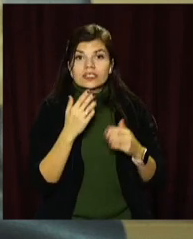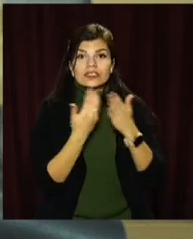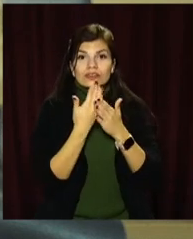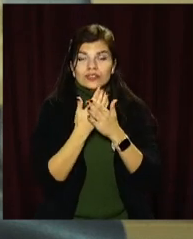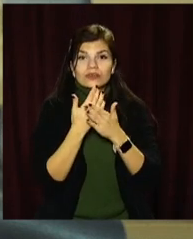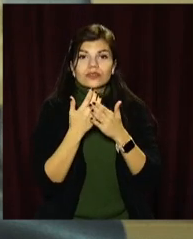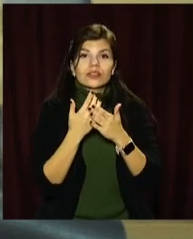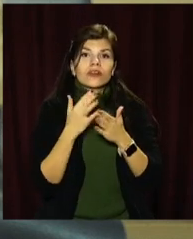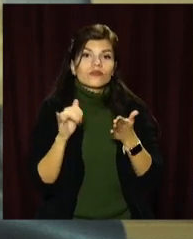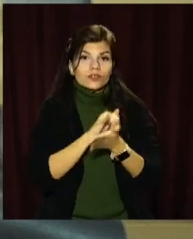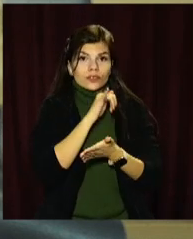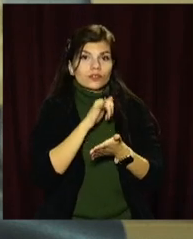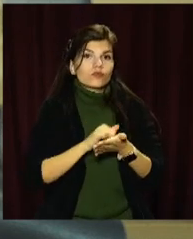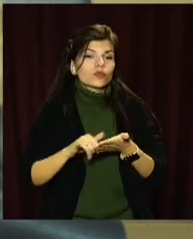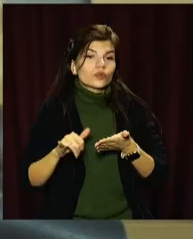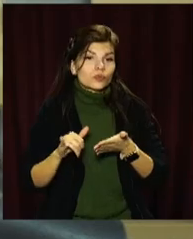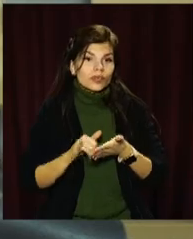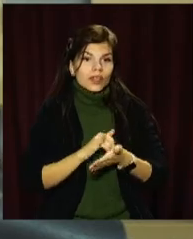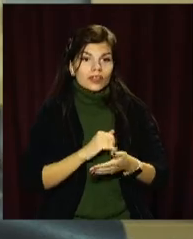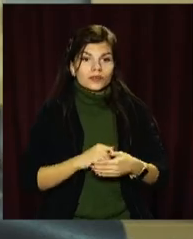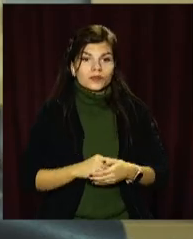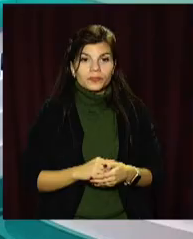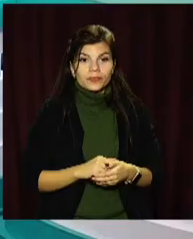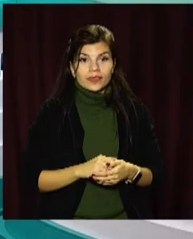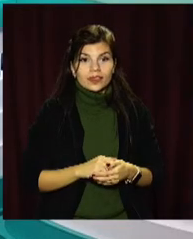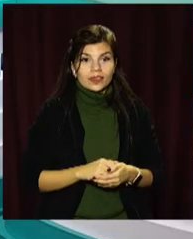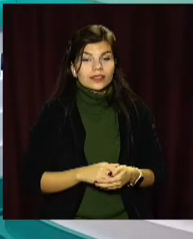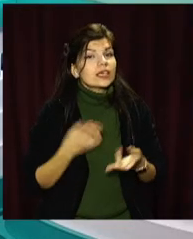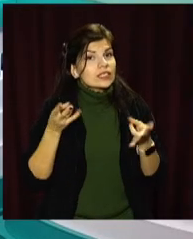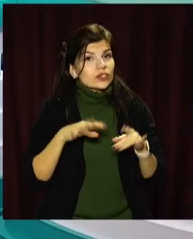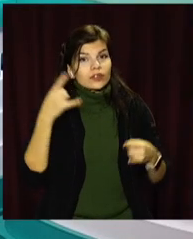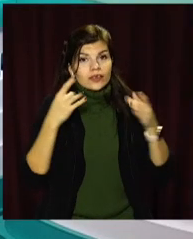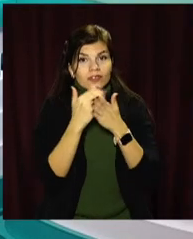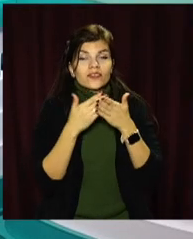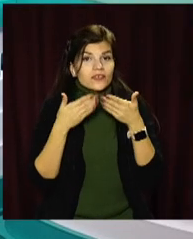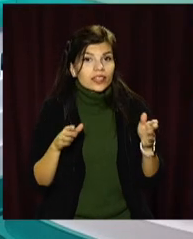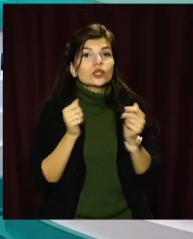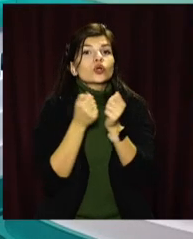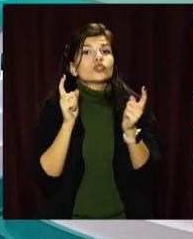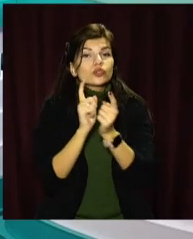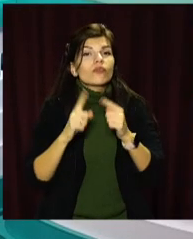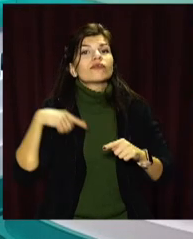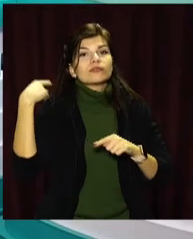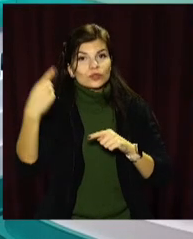сюжети в соціальних мережах та на нашому YouTube-каналі. Залишайтесь